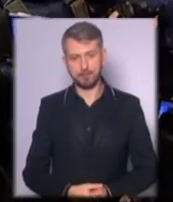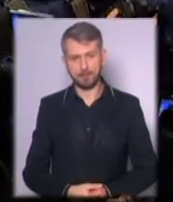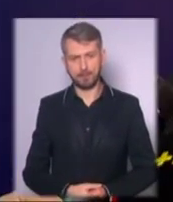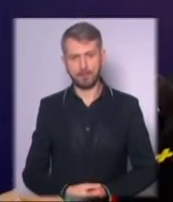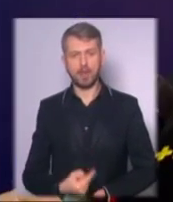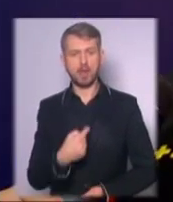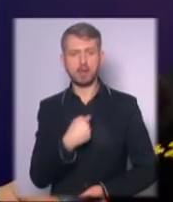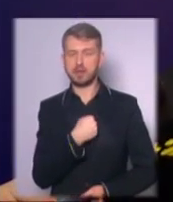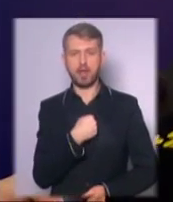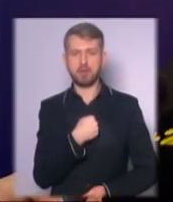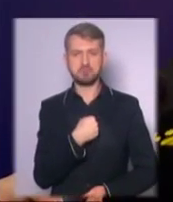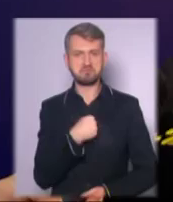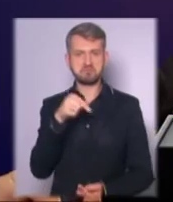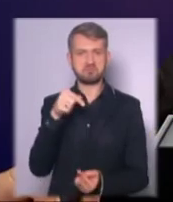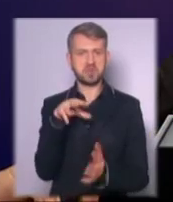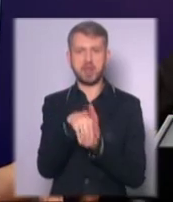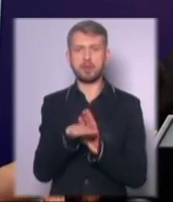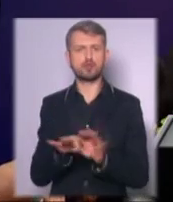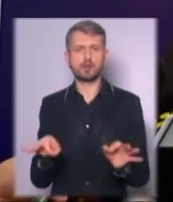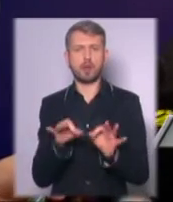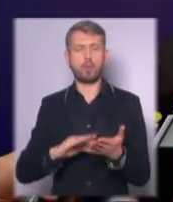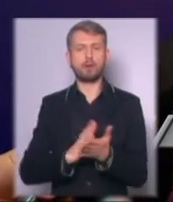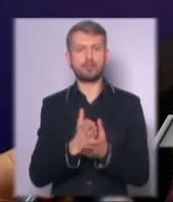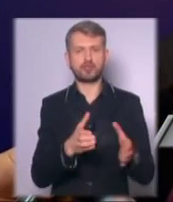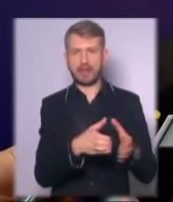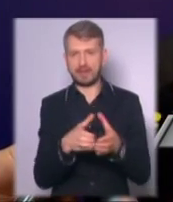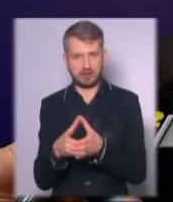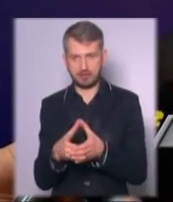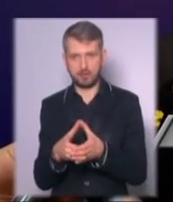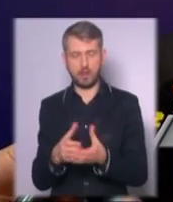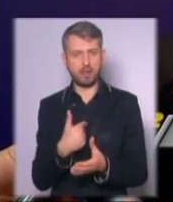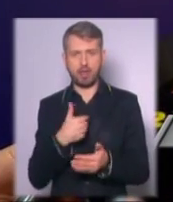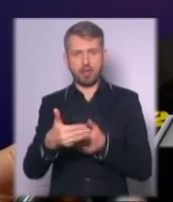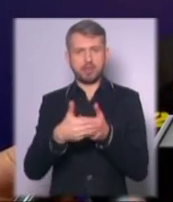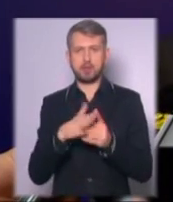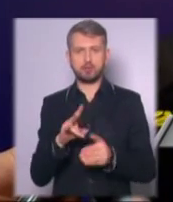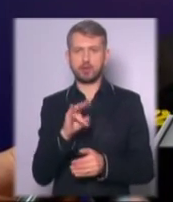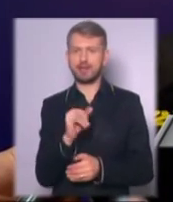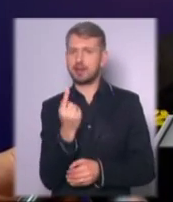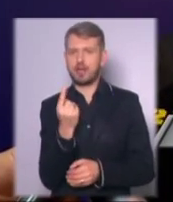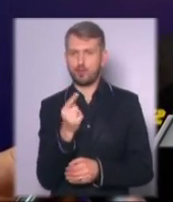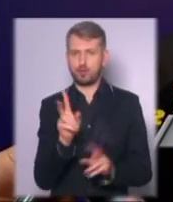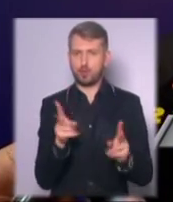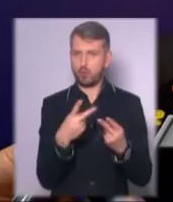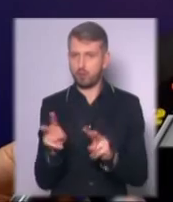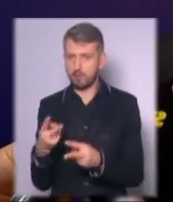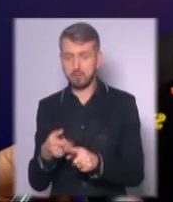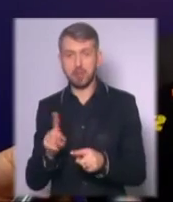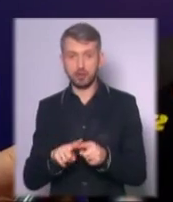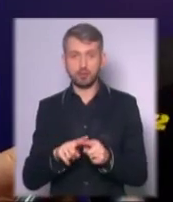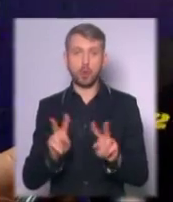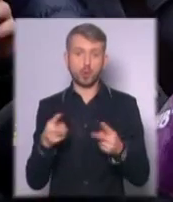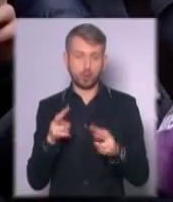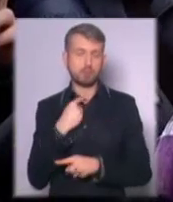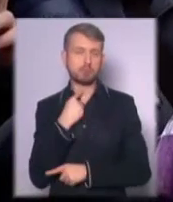Я не принадлежу никакой политической силе, я не приближен ни к одному из клубов, поэтому, в принципе, клубы и